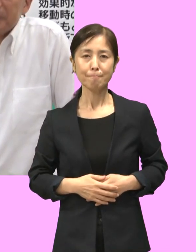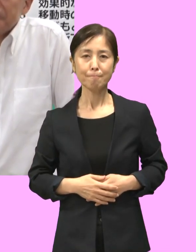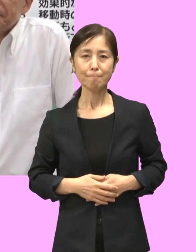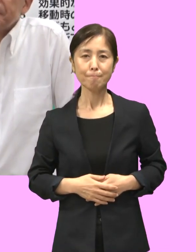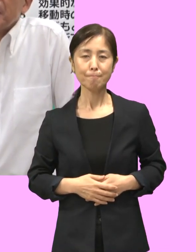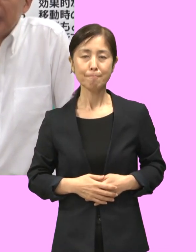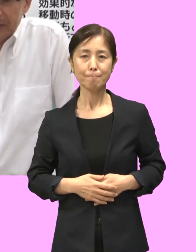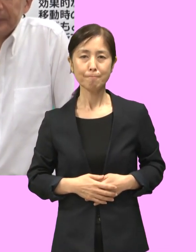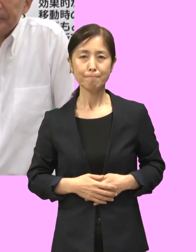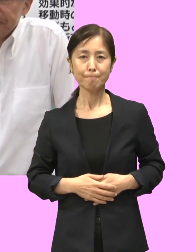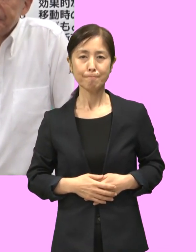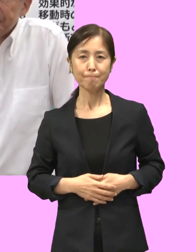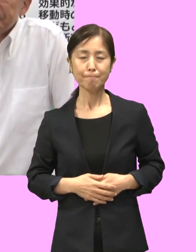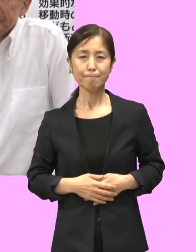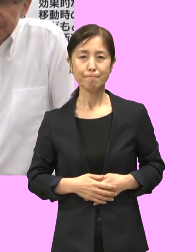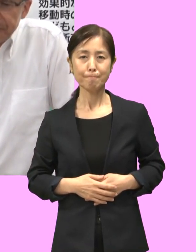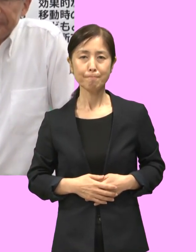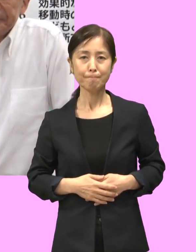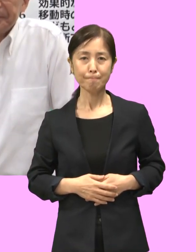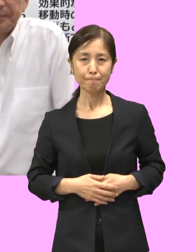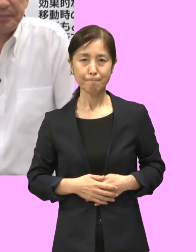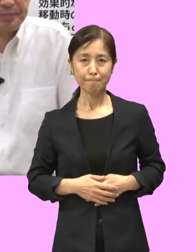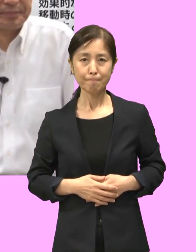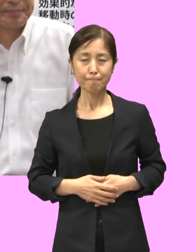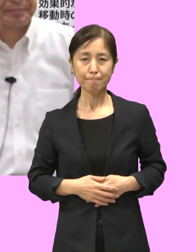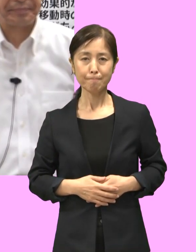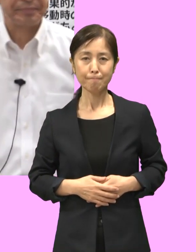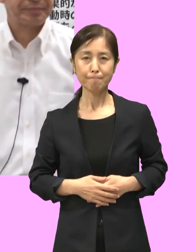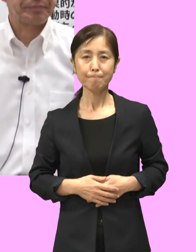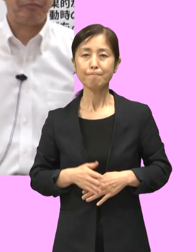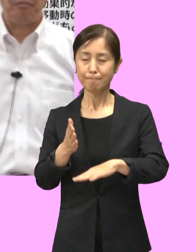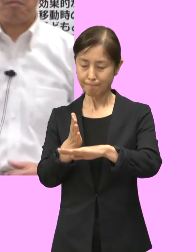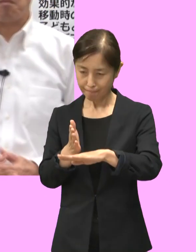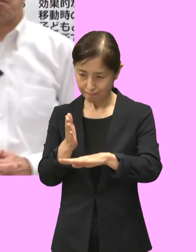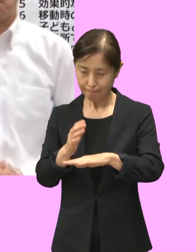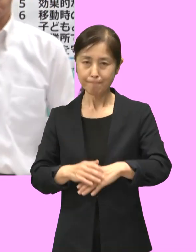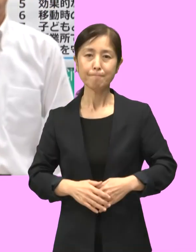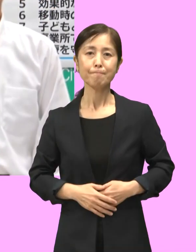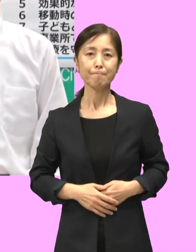そうです、計上したということですね。はい、わかりました、ありがとうございます。